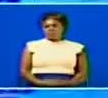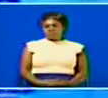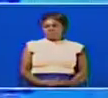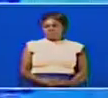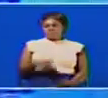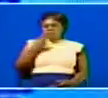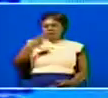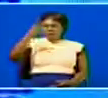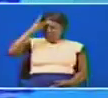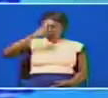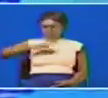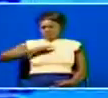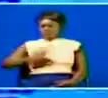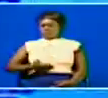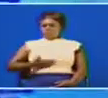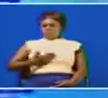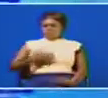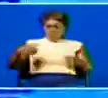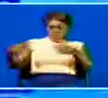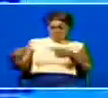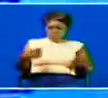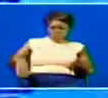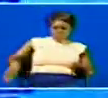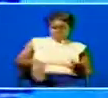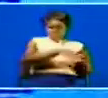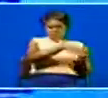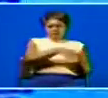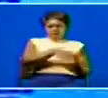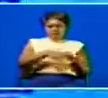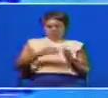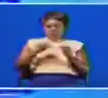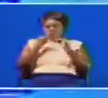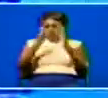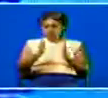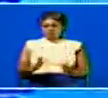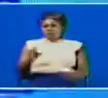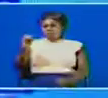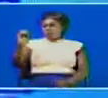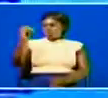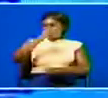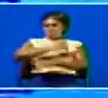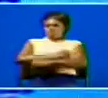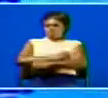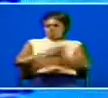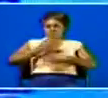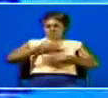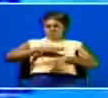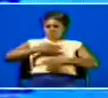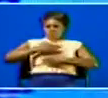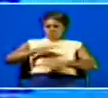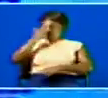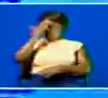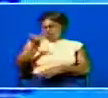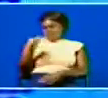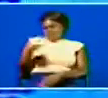Wazazi waliojawa na ghadhabu walizua vurugu na hatimaye kumfurusha mwalimu wa shule ya chekechea ya Ndikir katika kaunti ya Samburu kwa madai ya